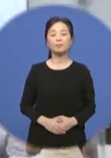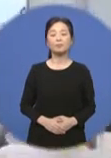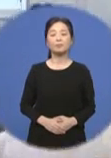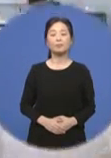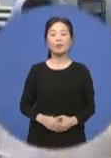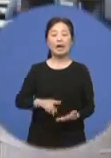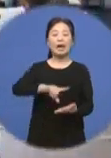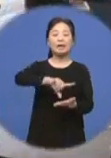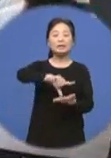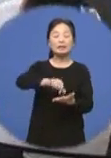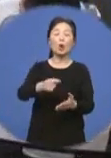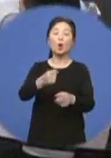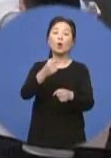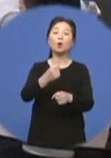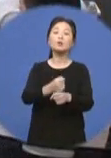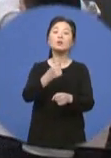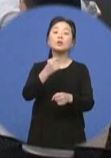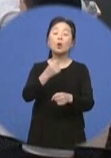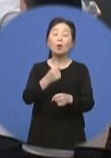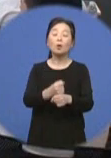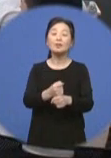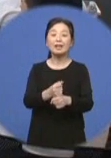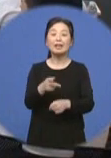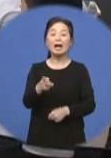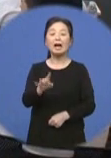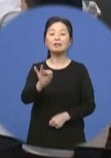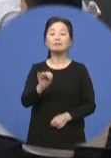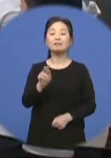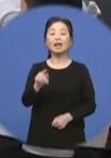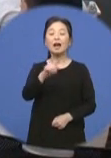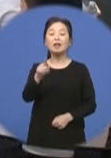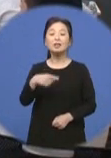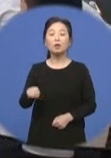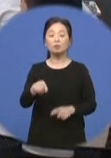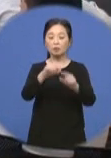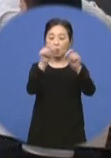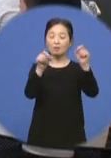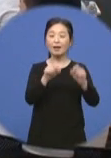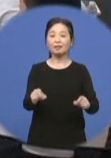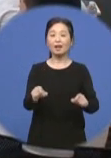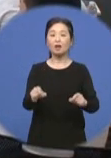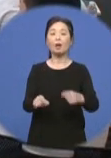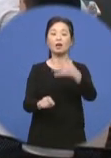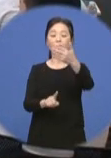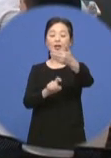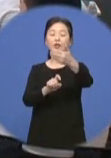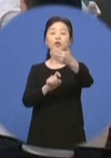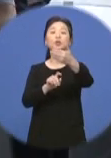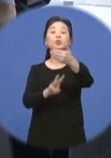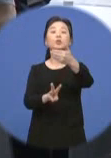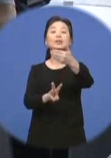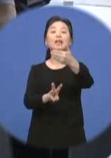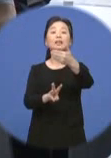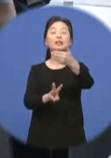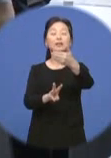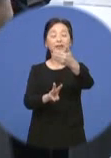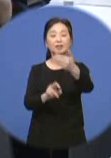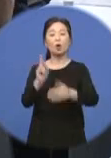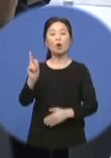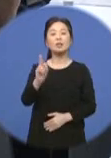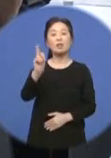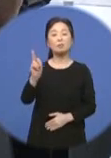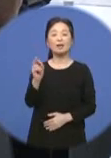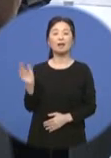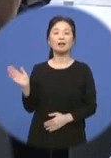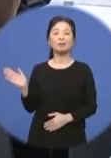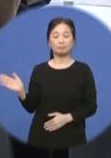地方創生ハッカソンの結果は9月13日に開かれたデータから考える和歌山の未来セミナーと